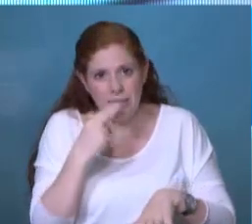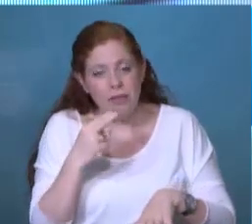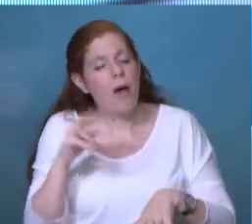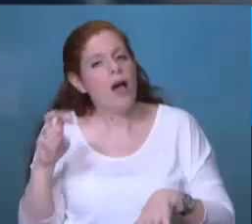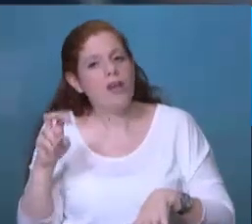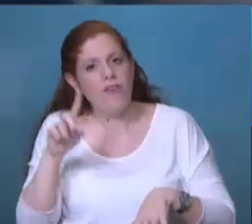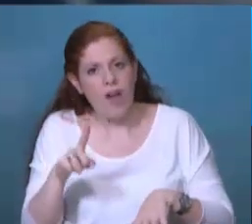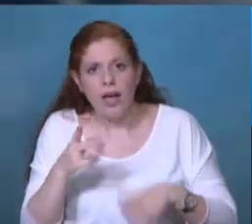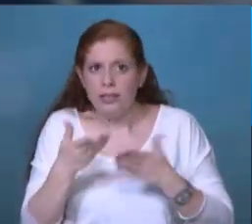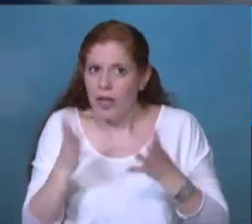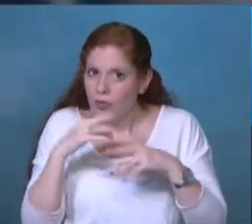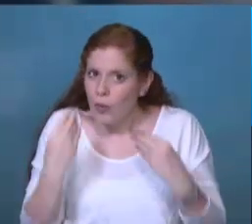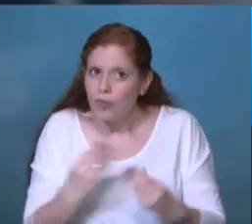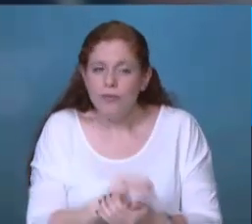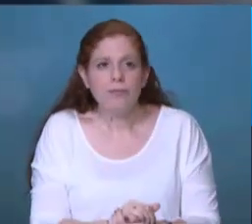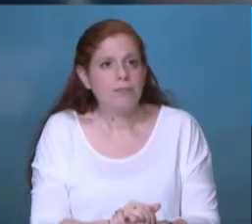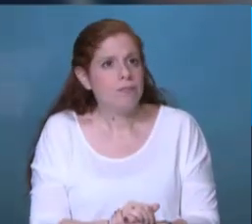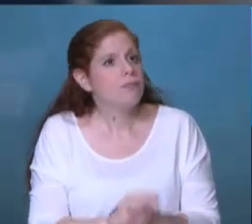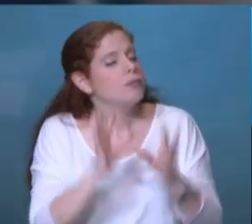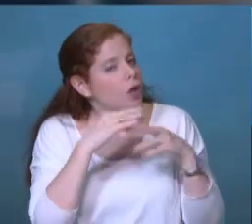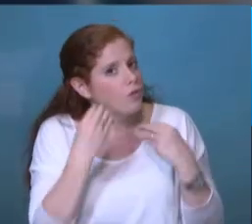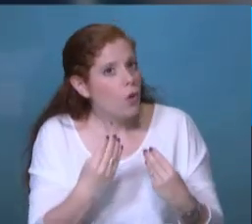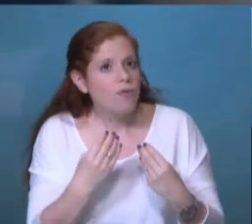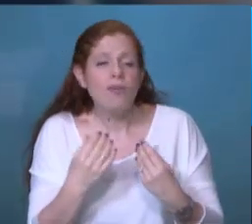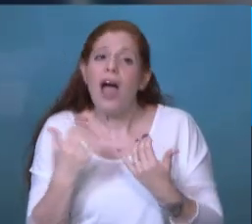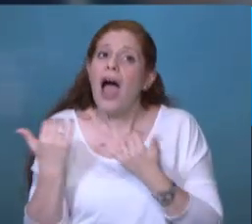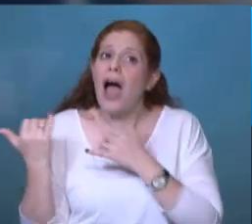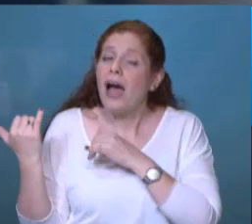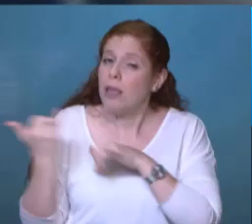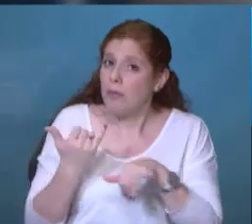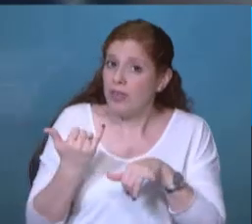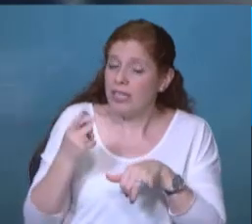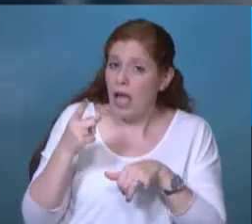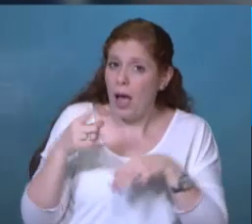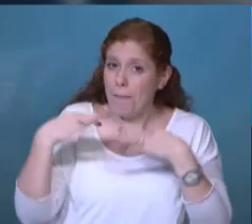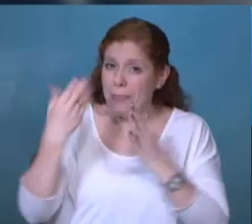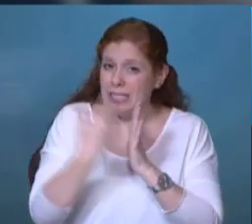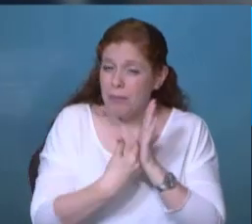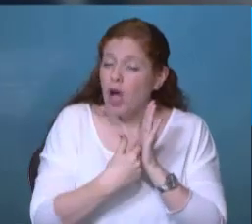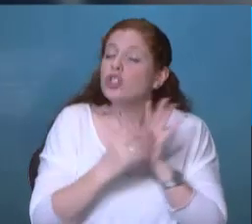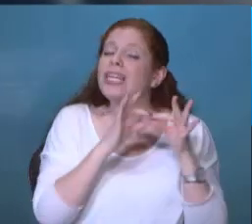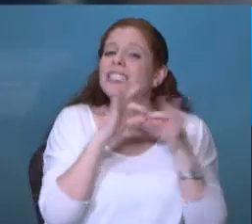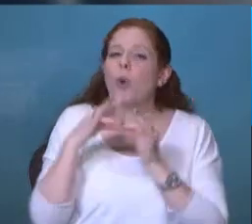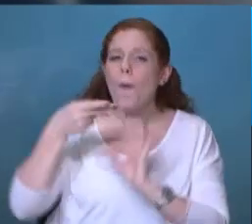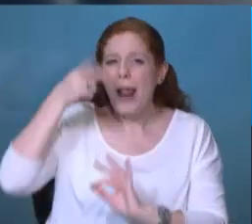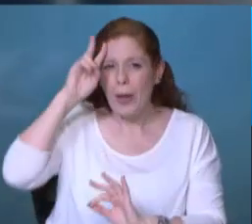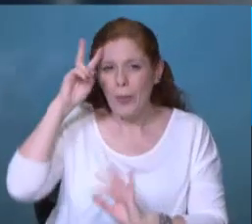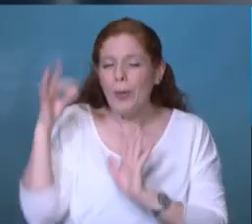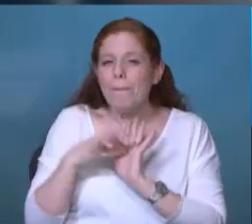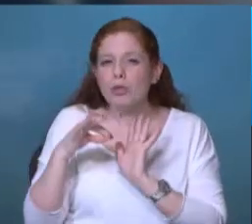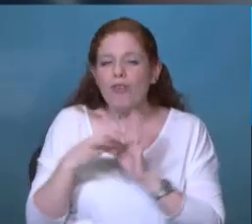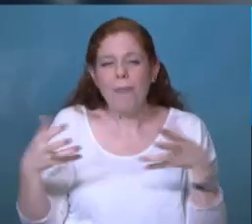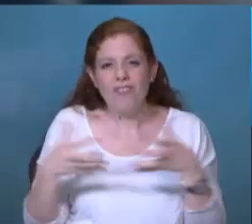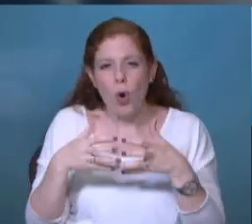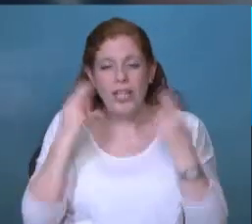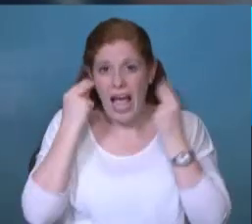לענייני דתות, ערב טוב. ערב טוב. אתה מביא הערב את המסמך שבעצם ניסחו בליכוד בשביל המפלגות החרדיות,